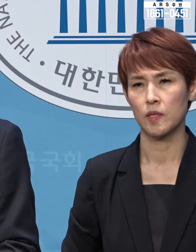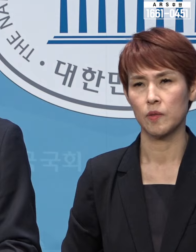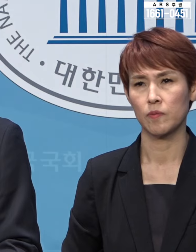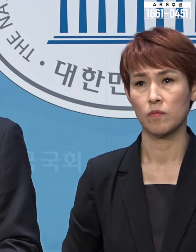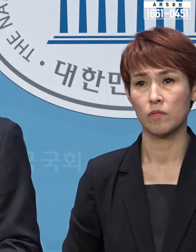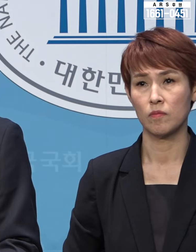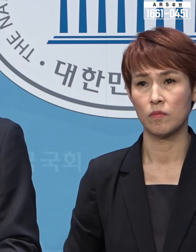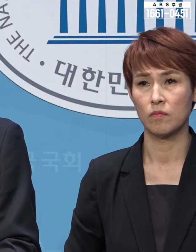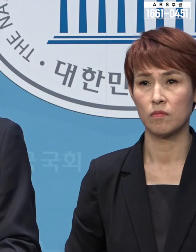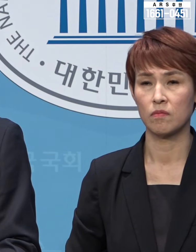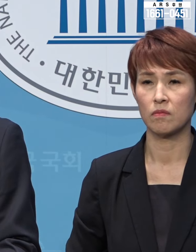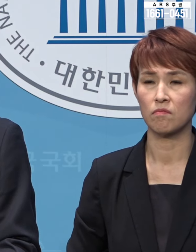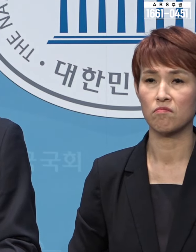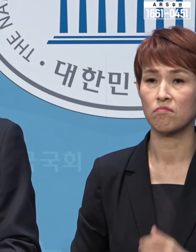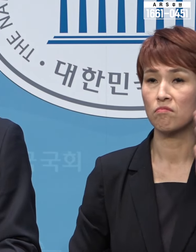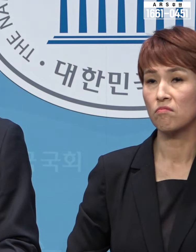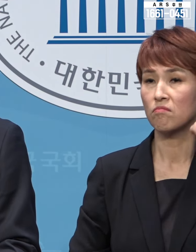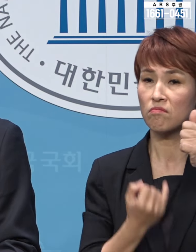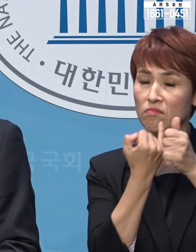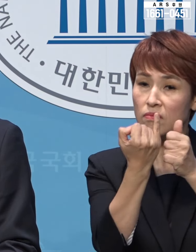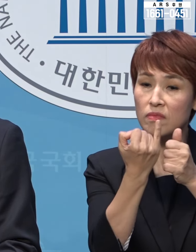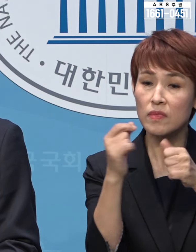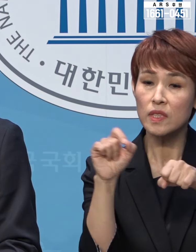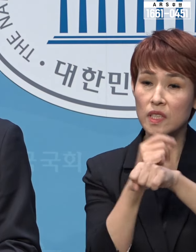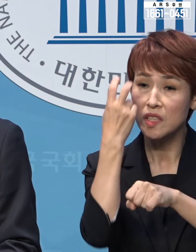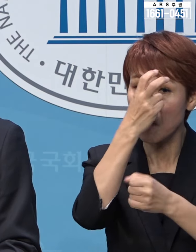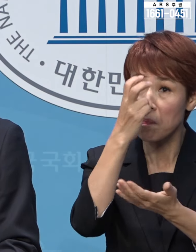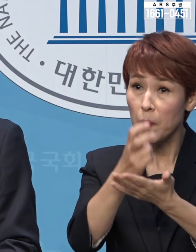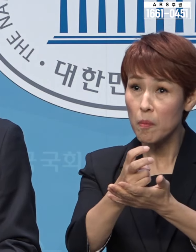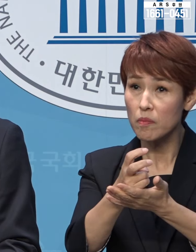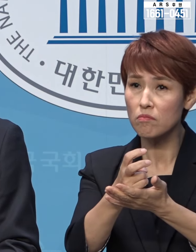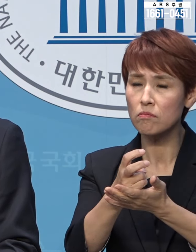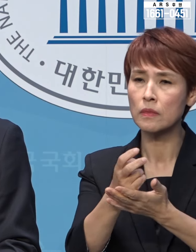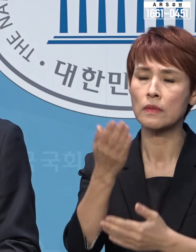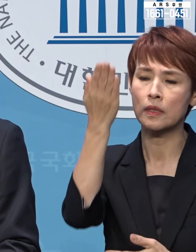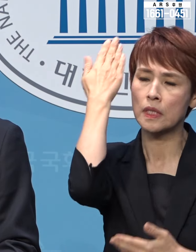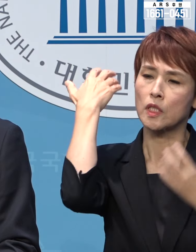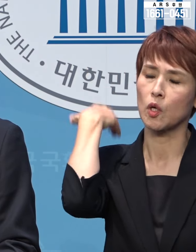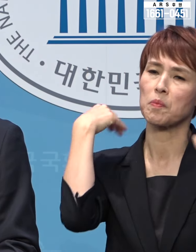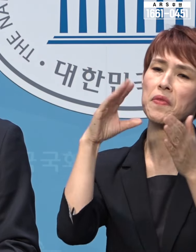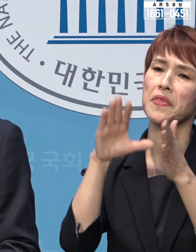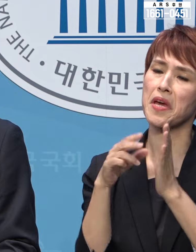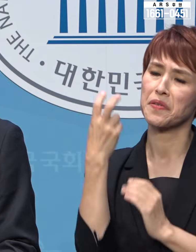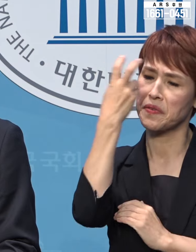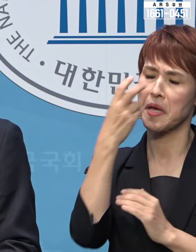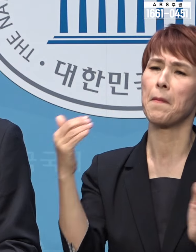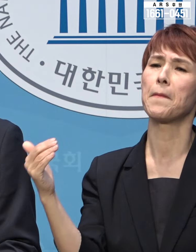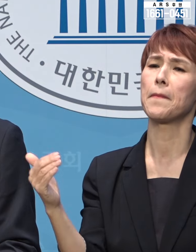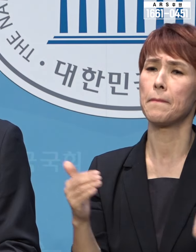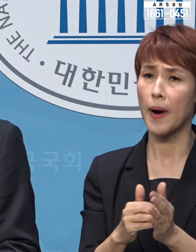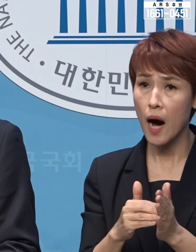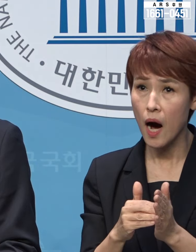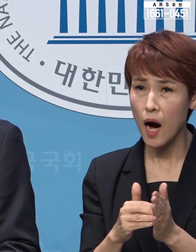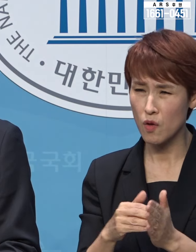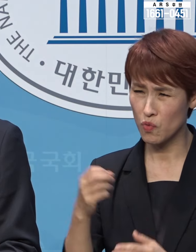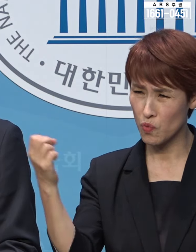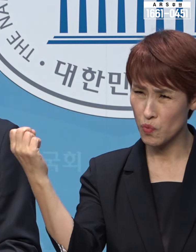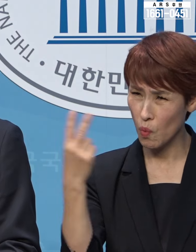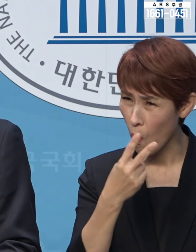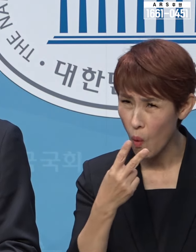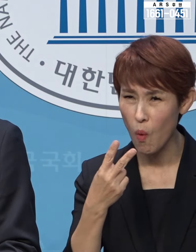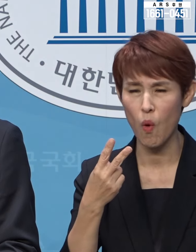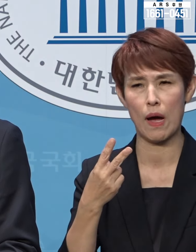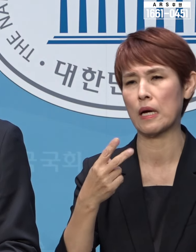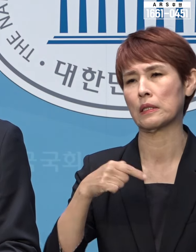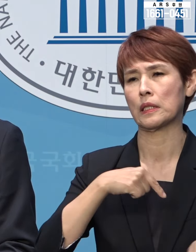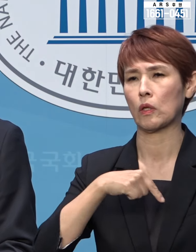심지어 김건희 여사 권법에 대해서는 지난 정부에서 사를 할만큼 해놓고 또 화자는 것은